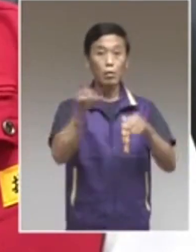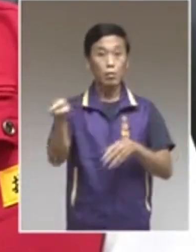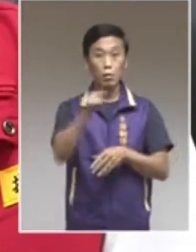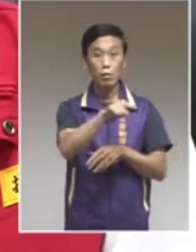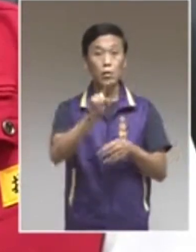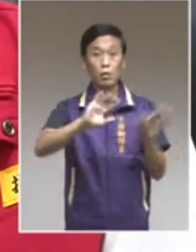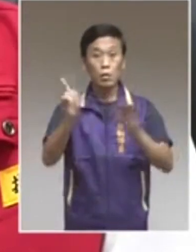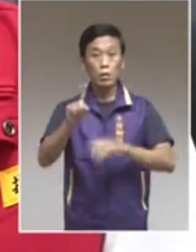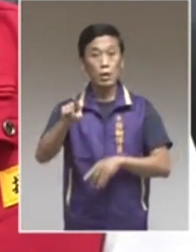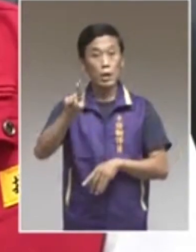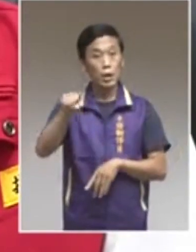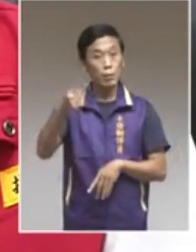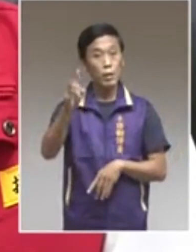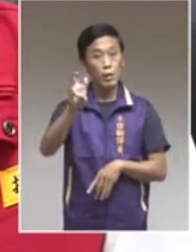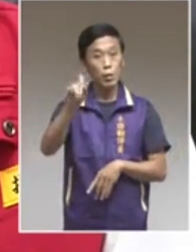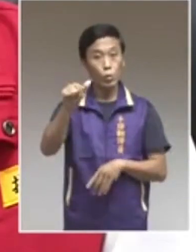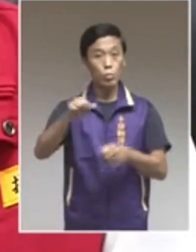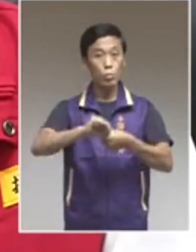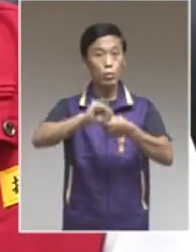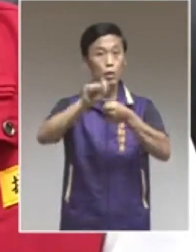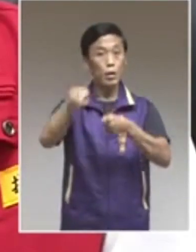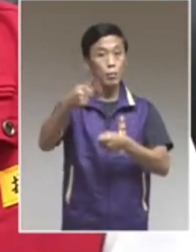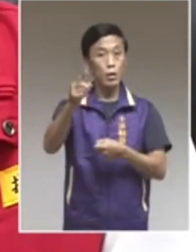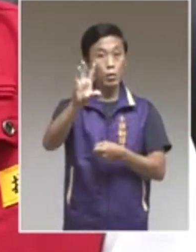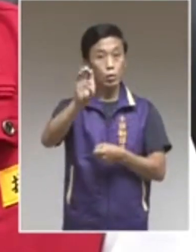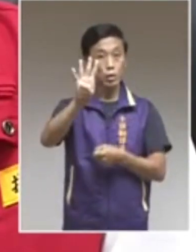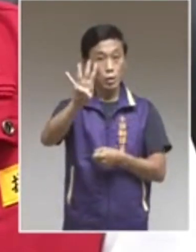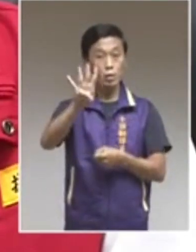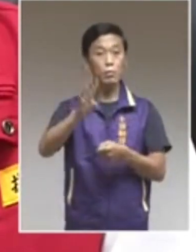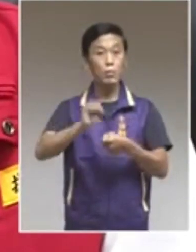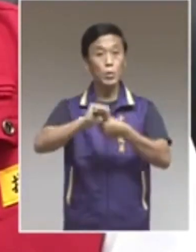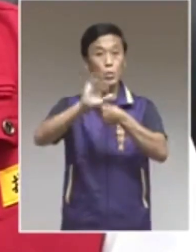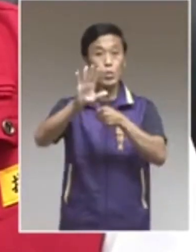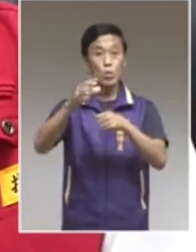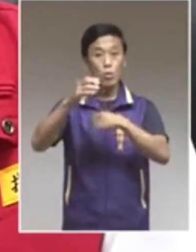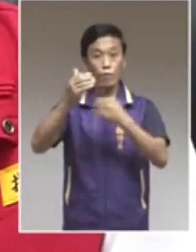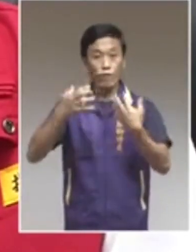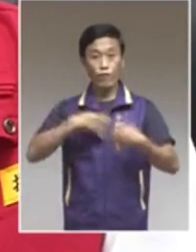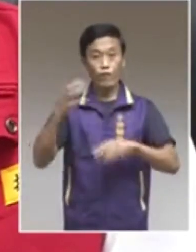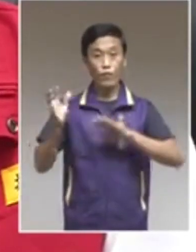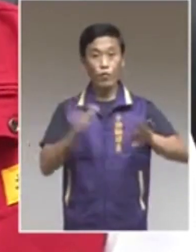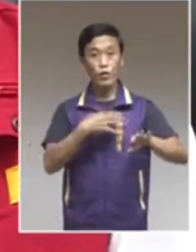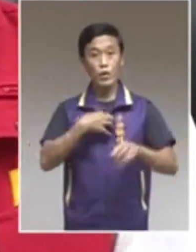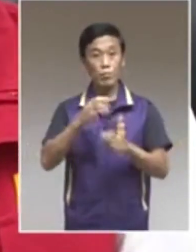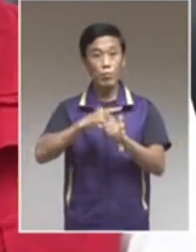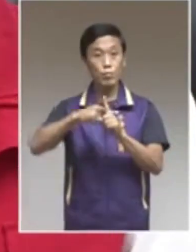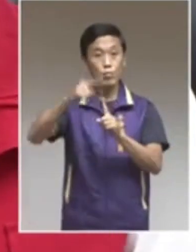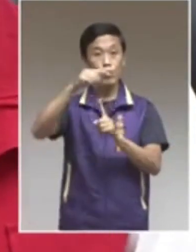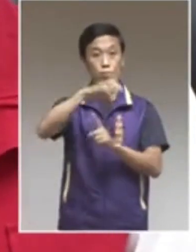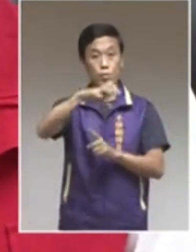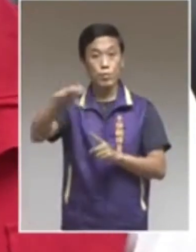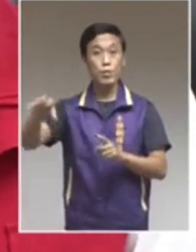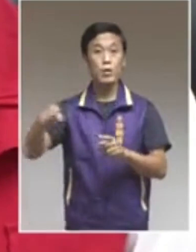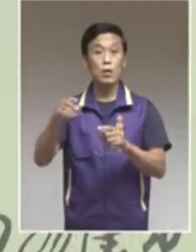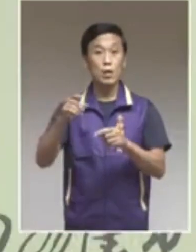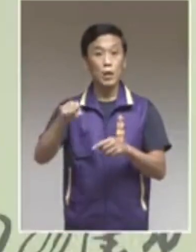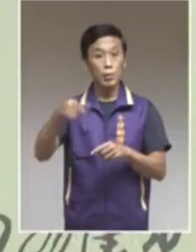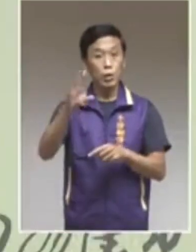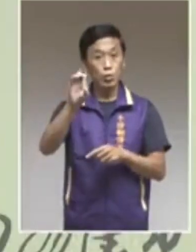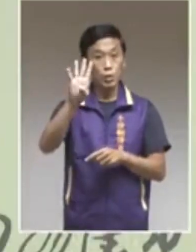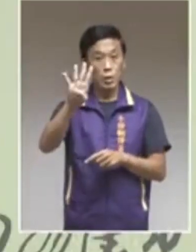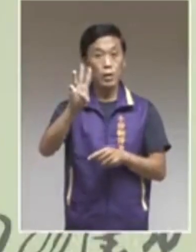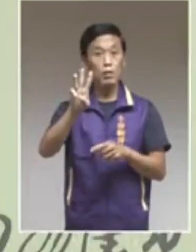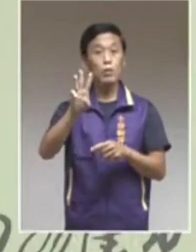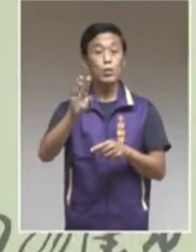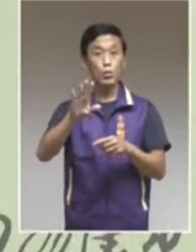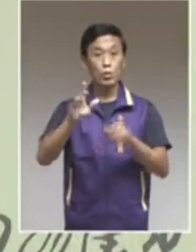分，135增加到194，也增加。高风险场域，昨天35，今天23。简单讲，我们今天增加的大